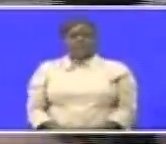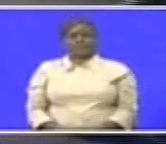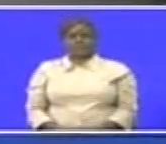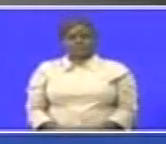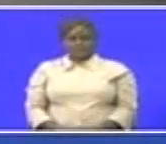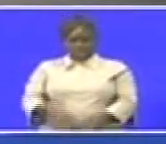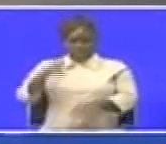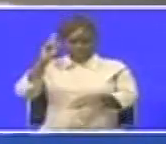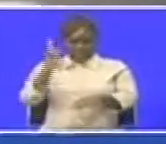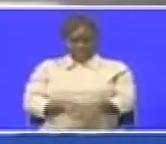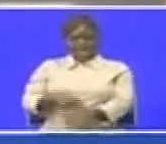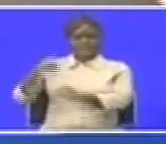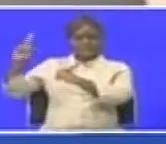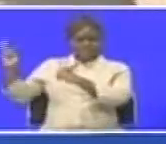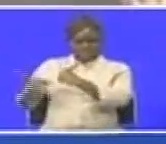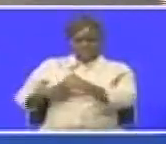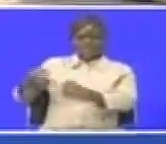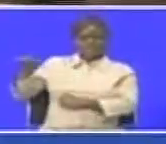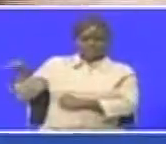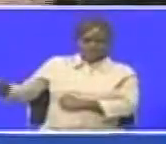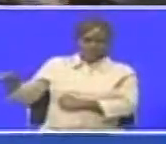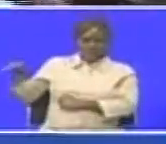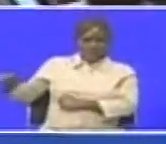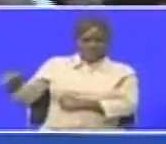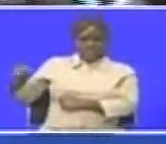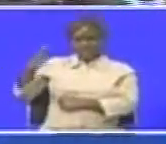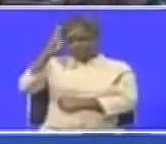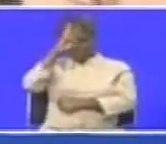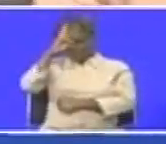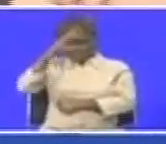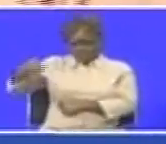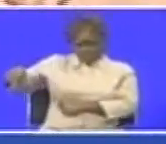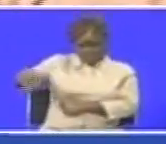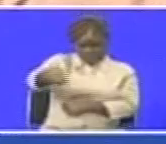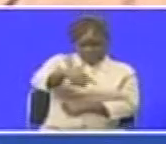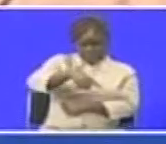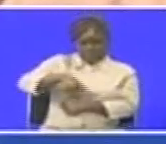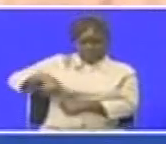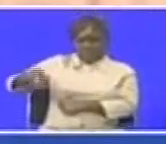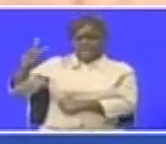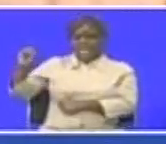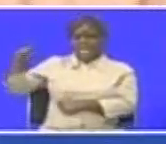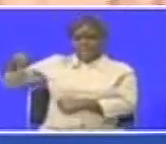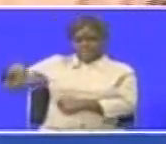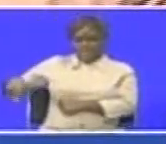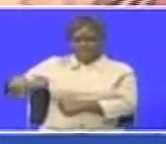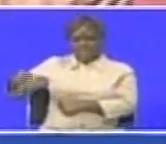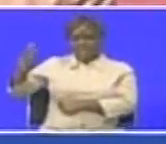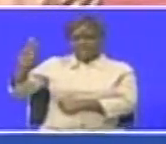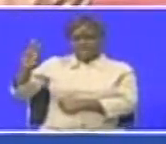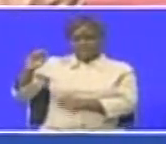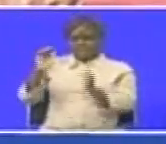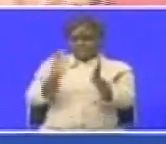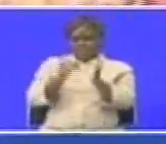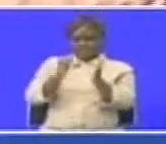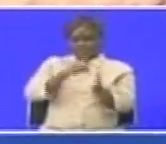Saa 12 za asubuhi maafisa wa Flying Squad walizingira nyumba ya seneta wa Machakos Johnston Mudhama wakiwa na